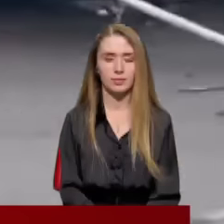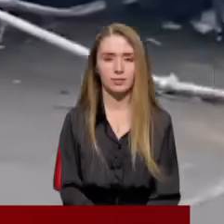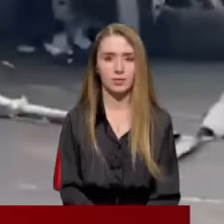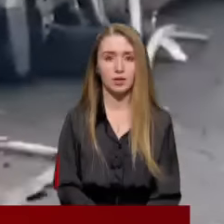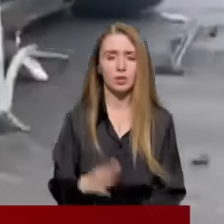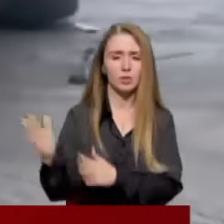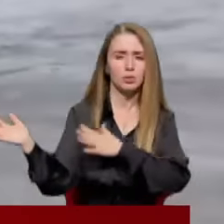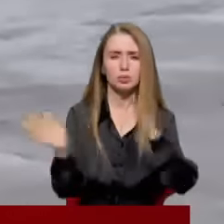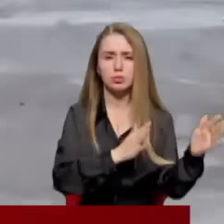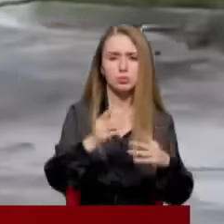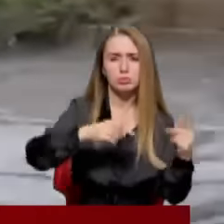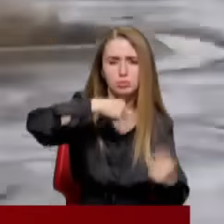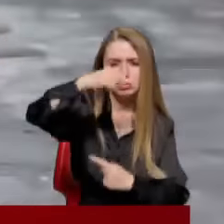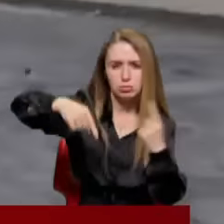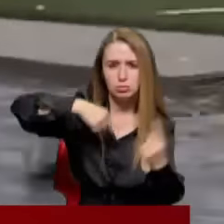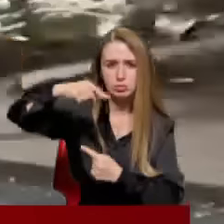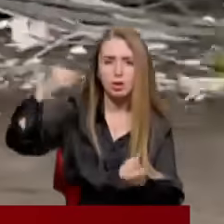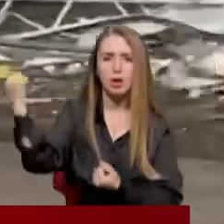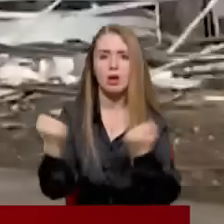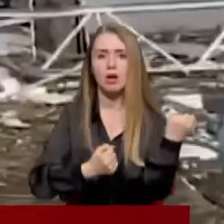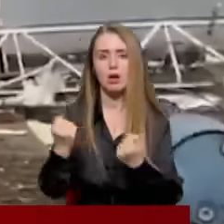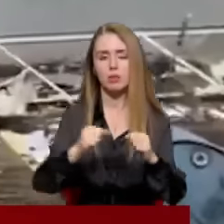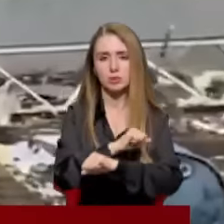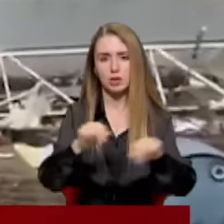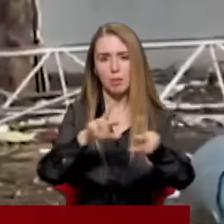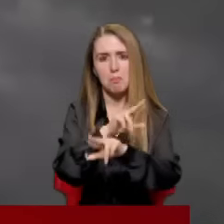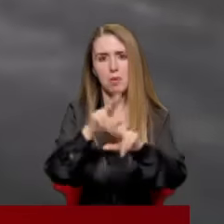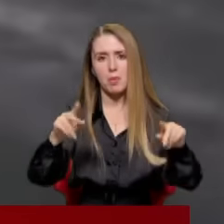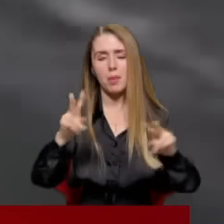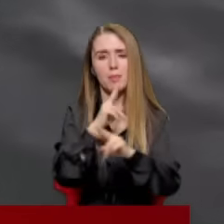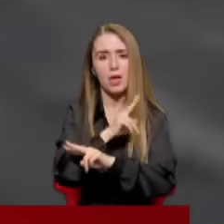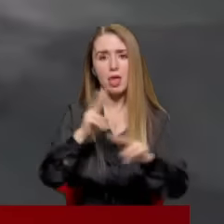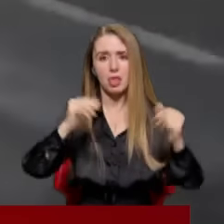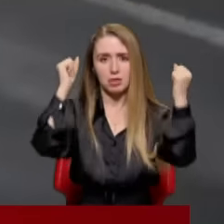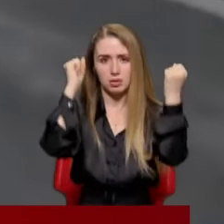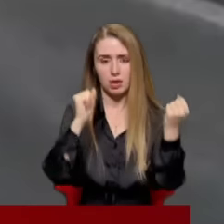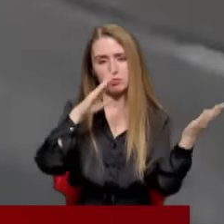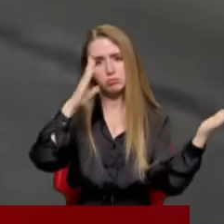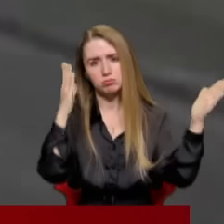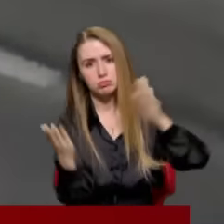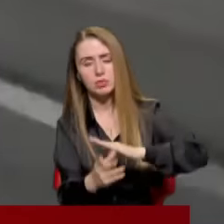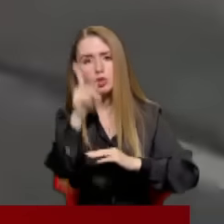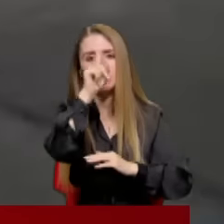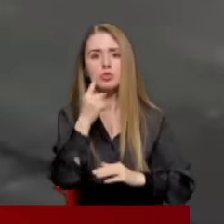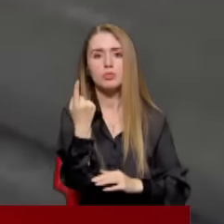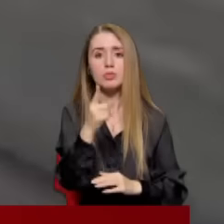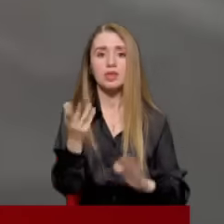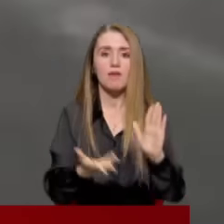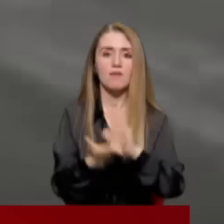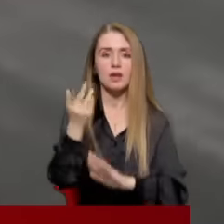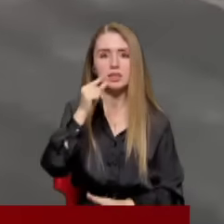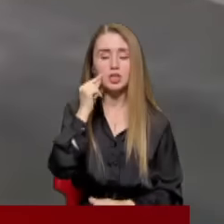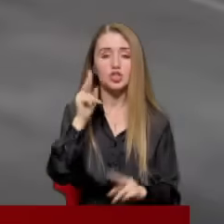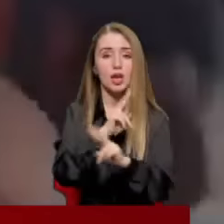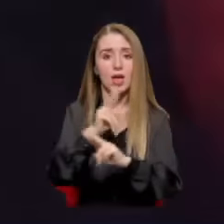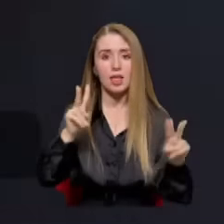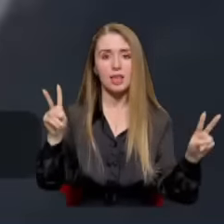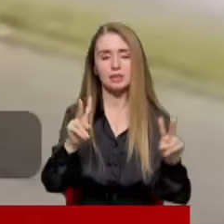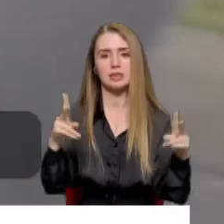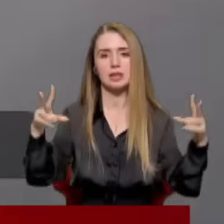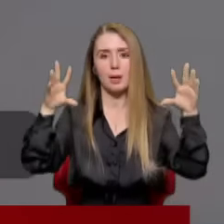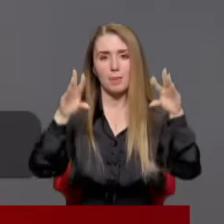Kasırga ve hortumlar sırasında çok sayıda araçta hasar meydana geldi. Elektrik direkleri yıkıldı, 100 binden fazla kişi elektriksiz